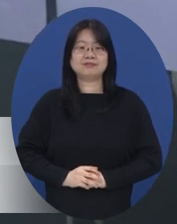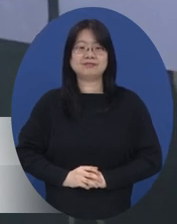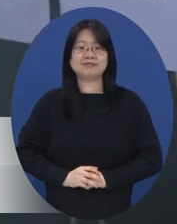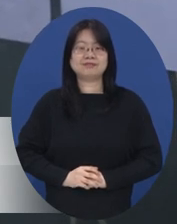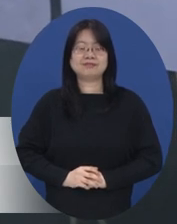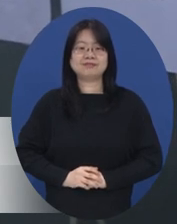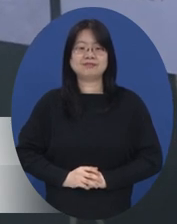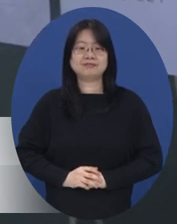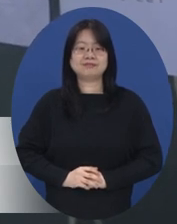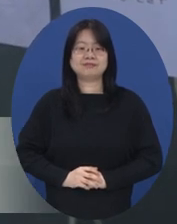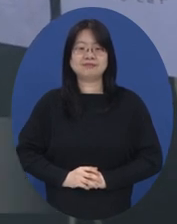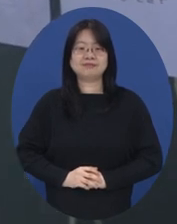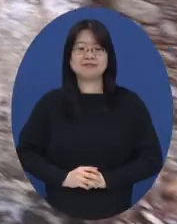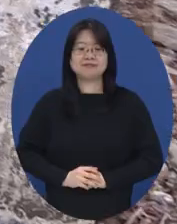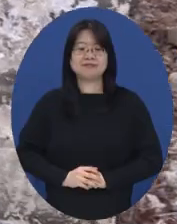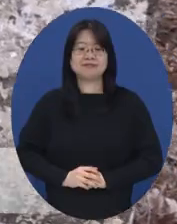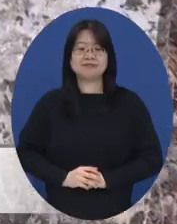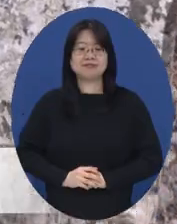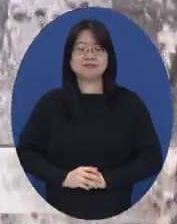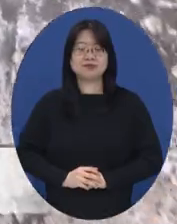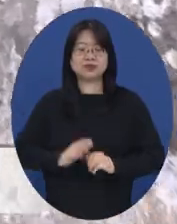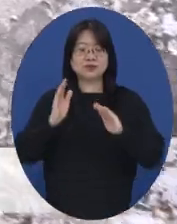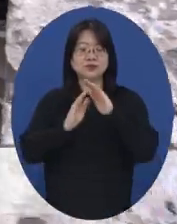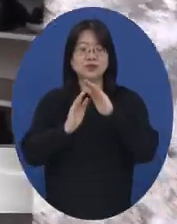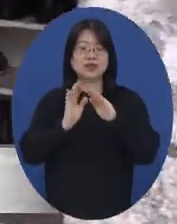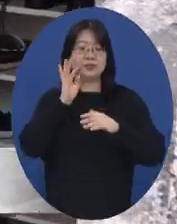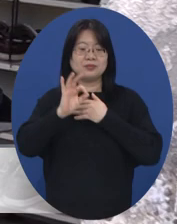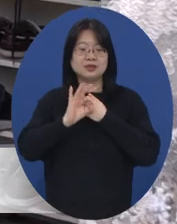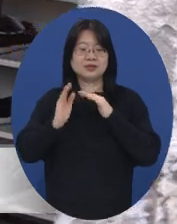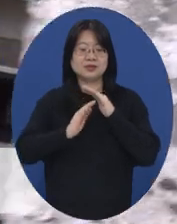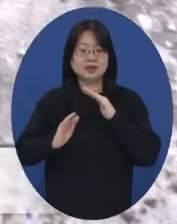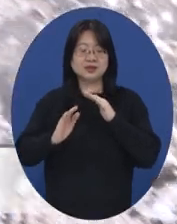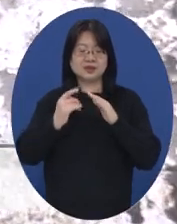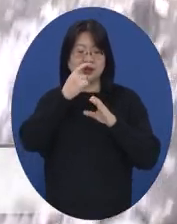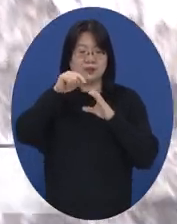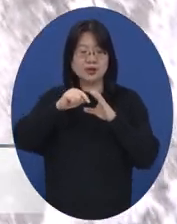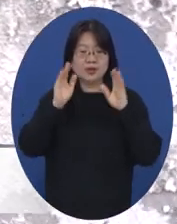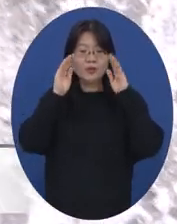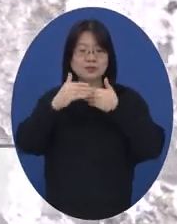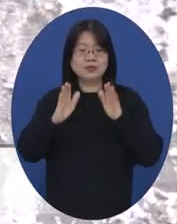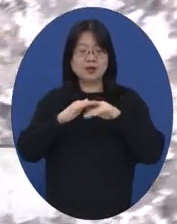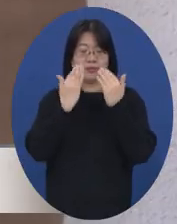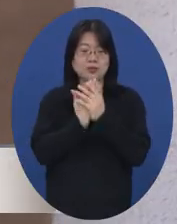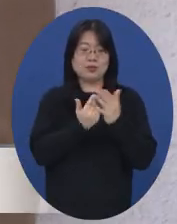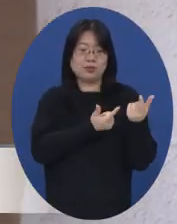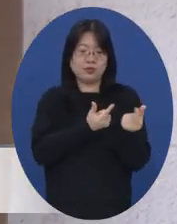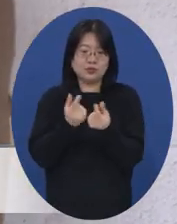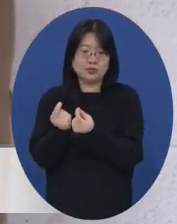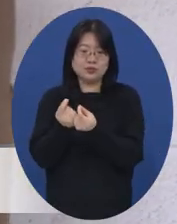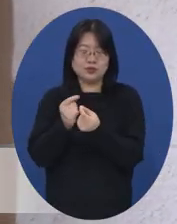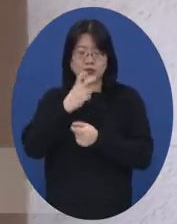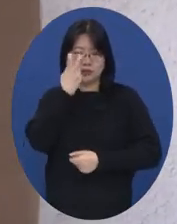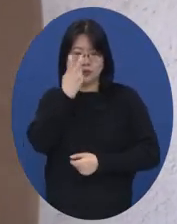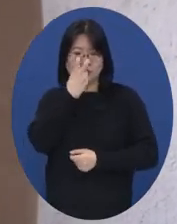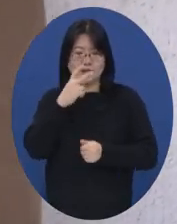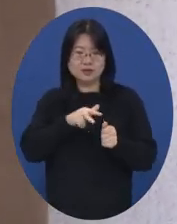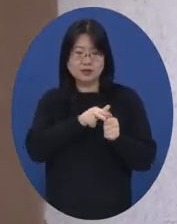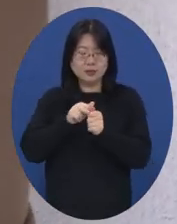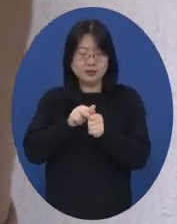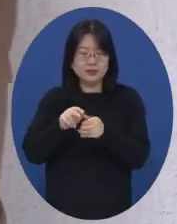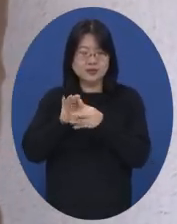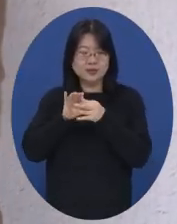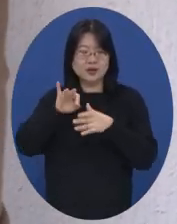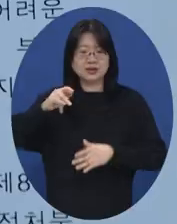행정처분서를 가져왔습니다. 비공식 카페나 공부방 또는 이름이 없는 곳까지 자체 조사와 제보를